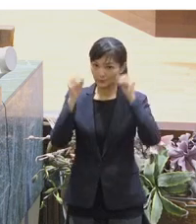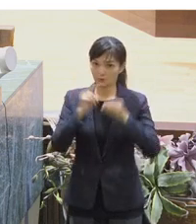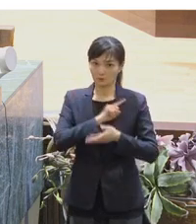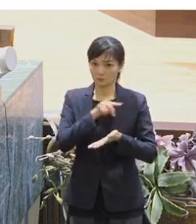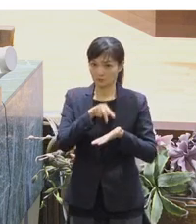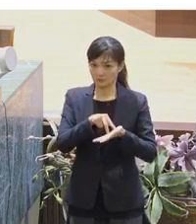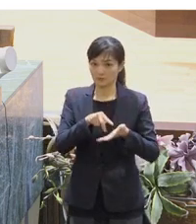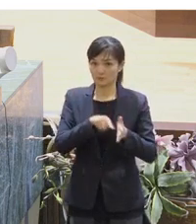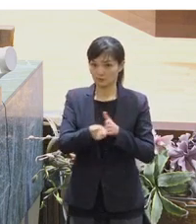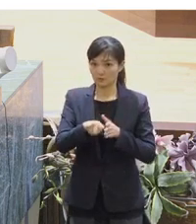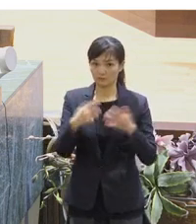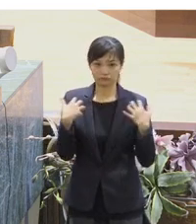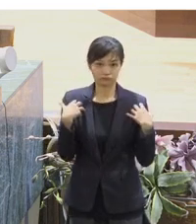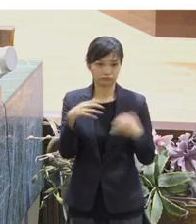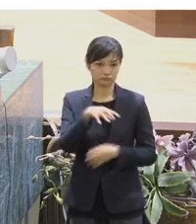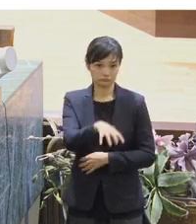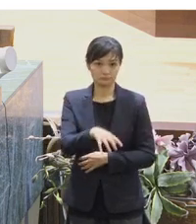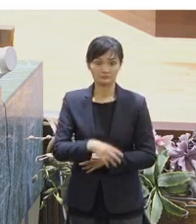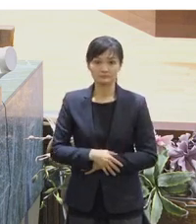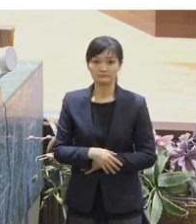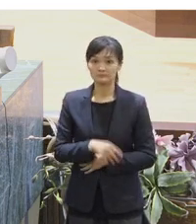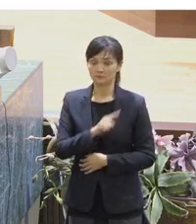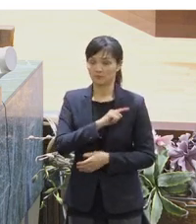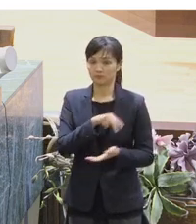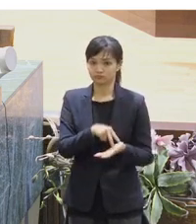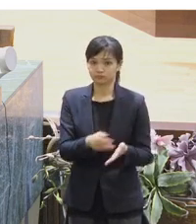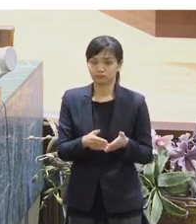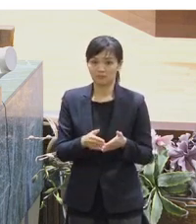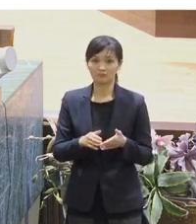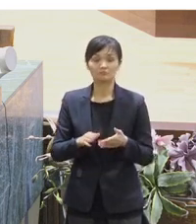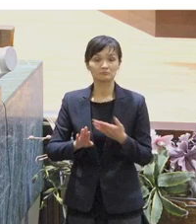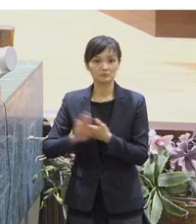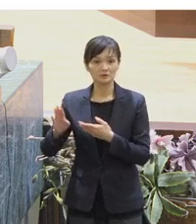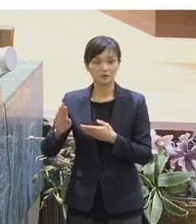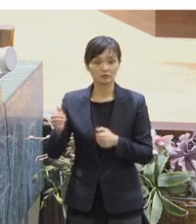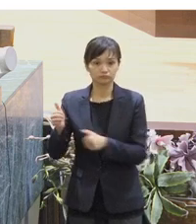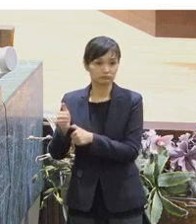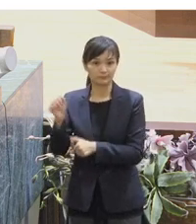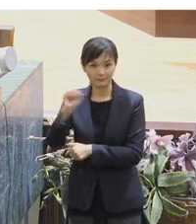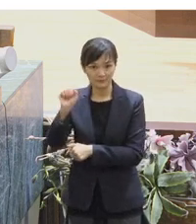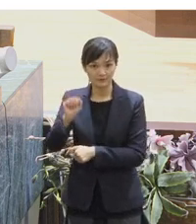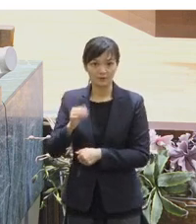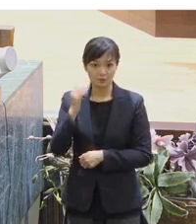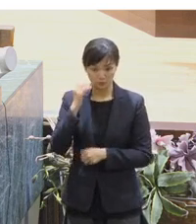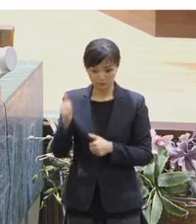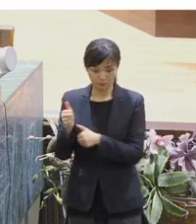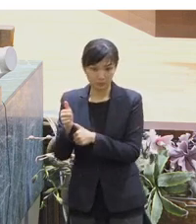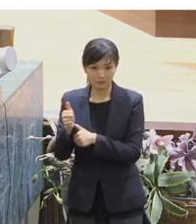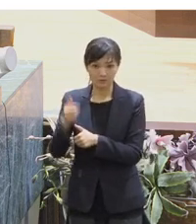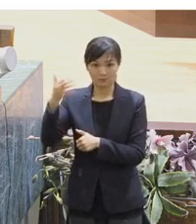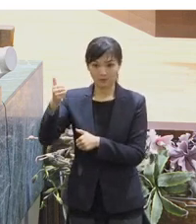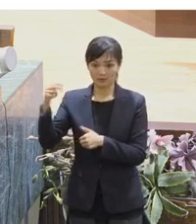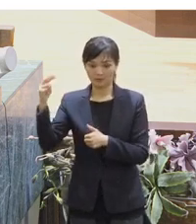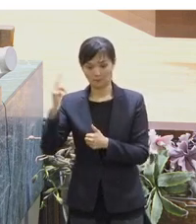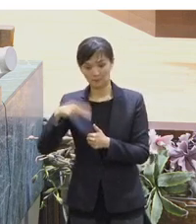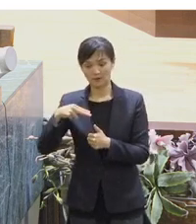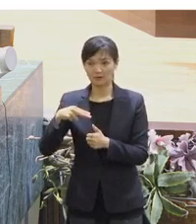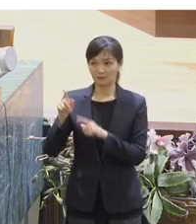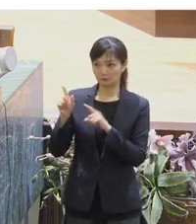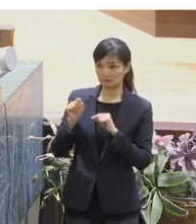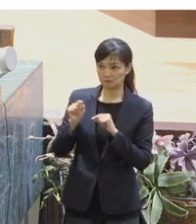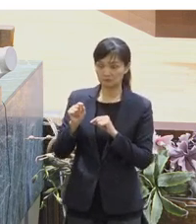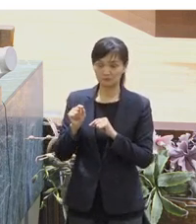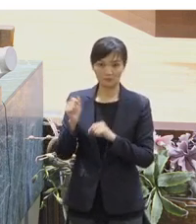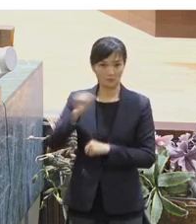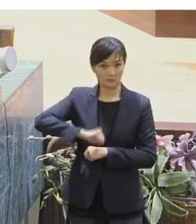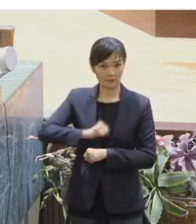了，专责机关还不够，主要是要独立。那这样子的话，才不会变成他的上司想要推动一个，那这个机关不